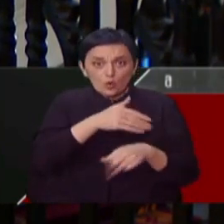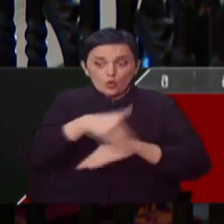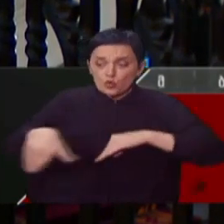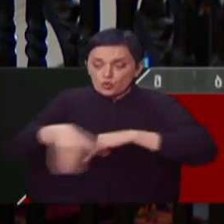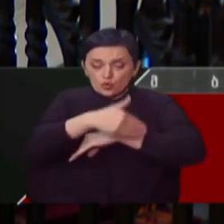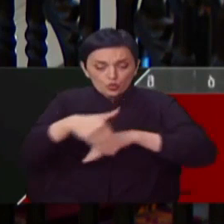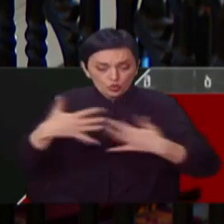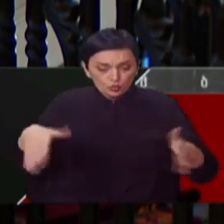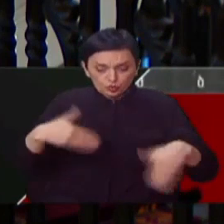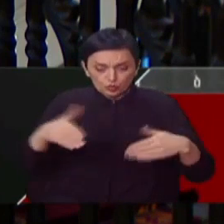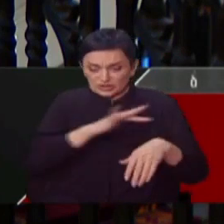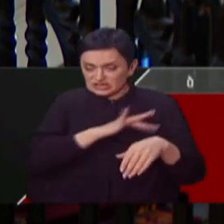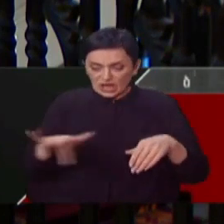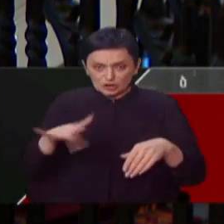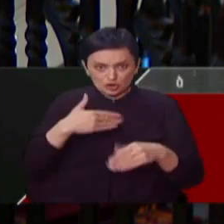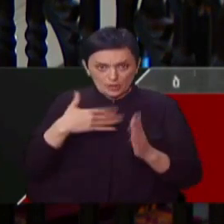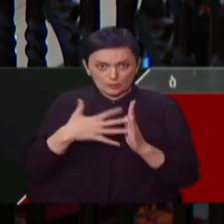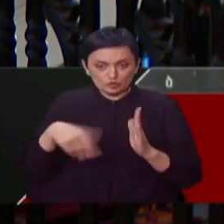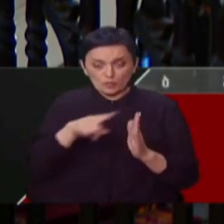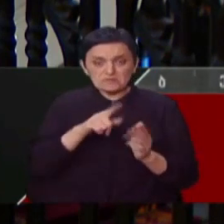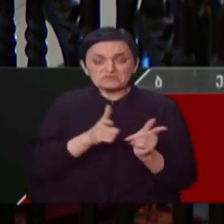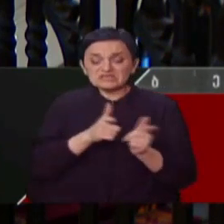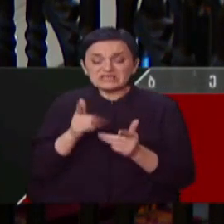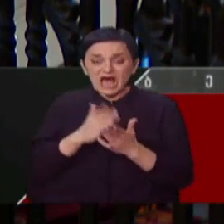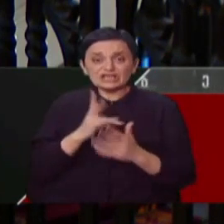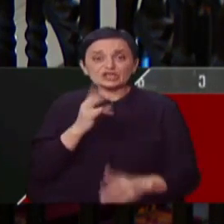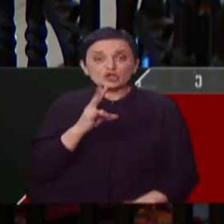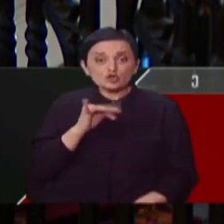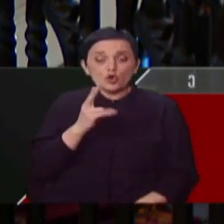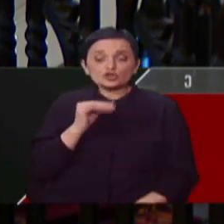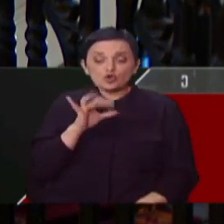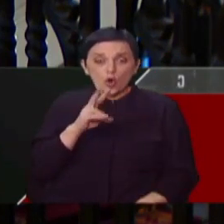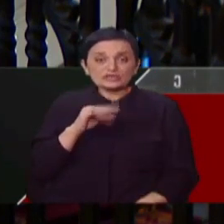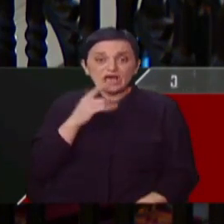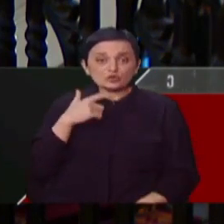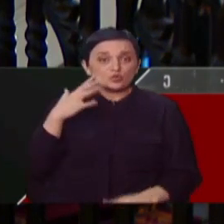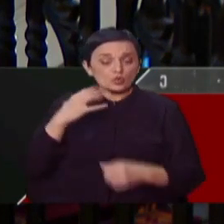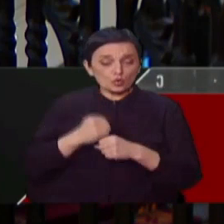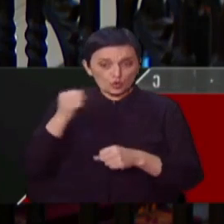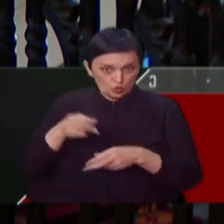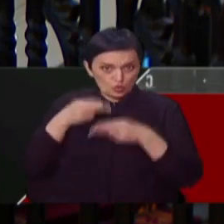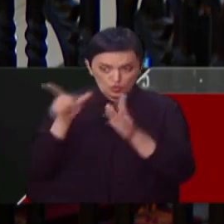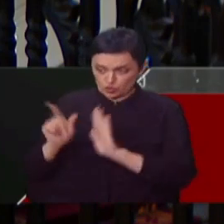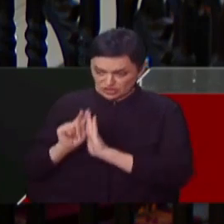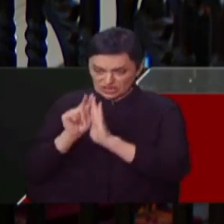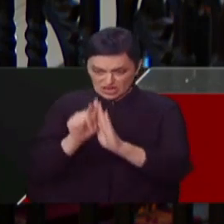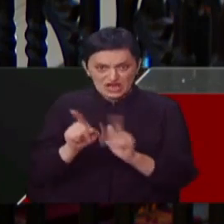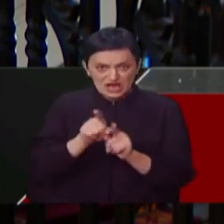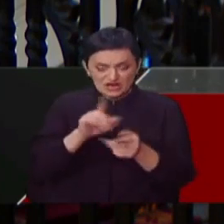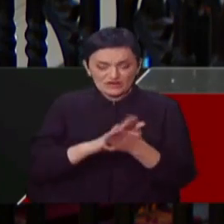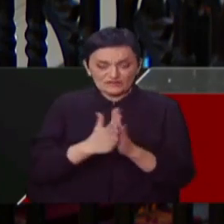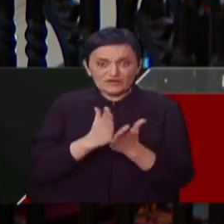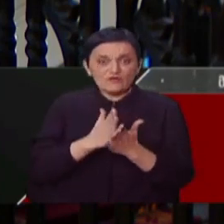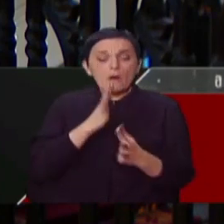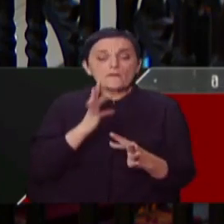cucebi, taicala. Ce sopelci, da, sebe, zadvar, ninoc, ilosans, kalbatos, kauko, guriaș, guriaș, cigive, uitare, baris, da. Amazi,